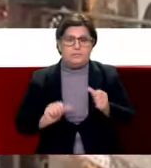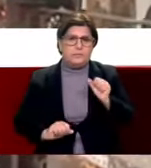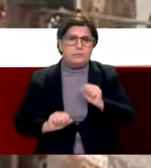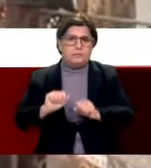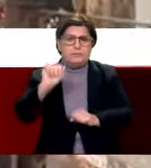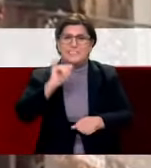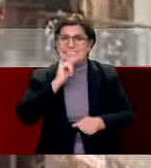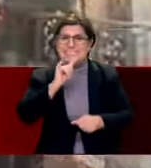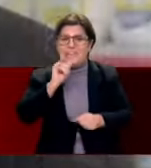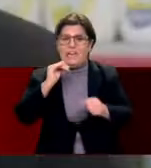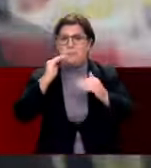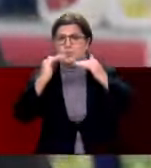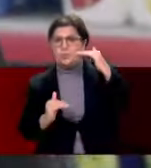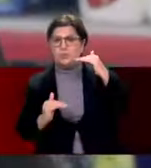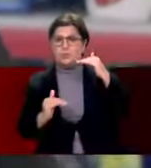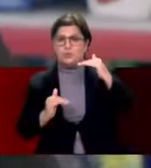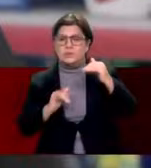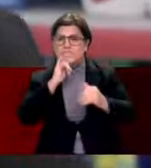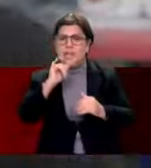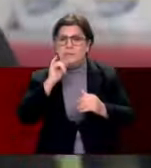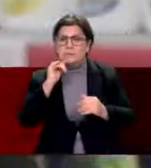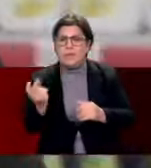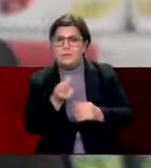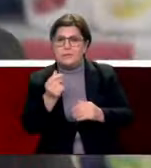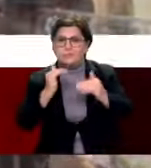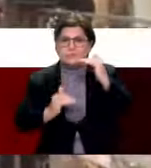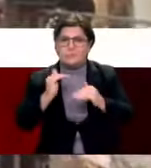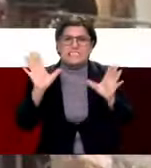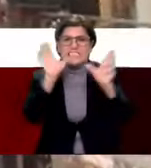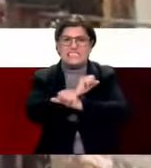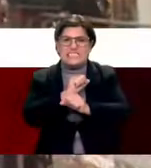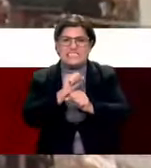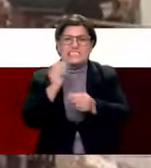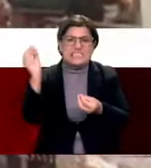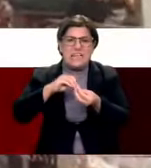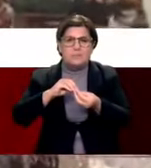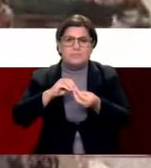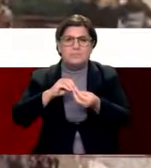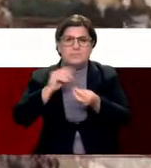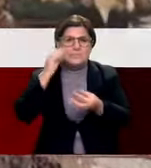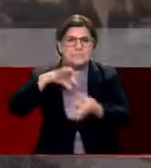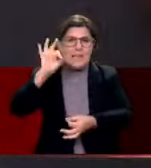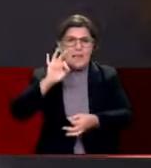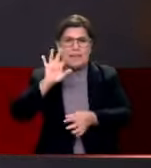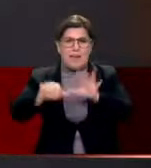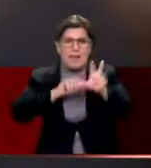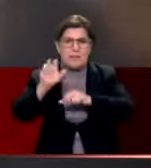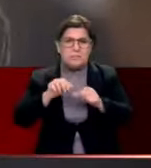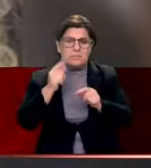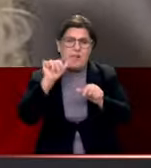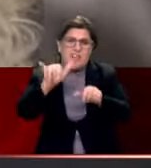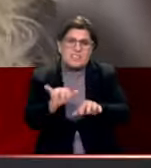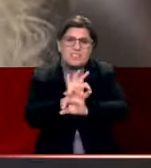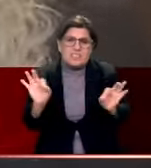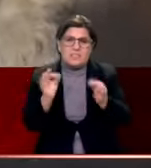yükselirken gramajlar düşüyor. Hepsinin gramajı da düştü zaten. Gizli zam. Tüketiciye yapılan bir haksızlıktır. Bu